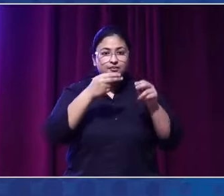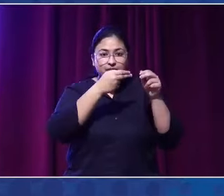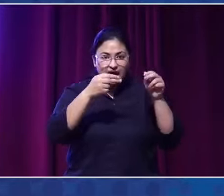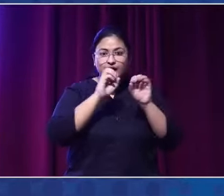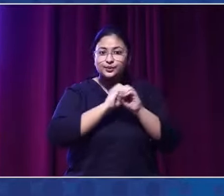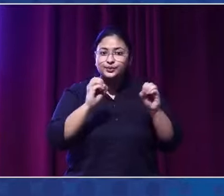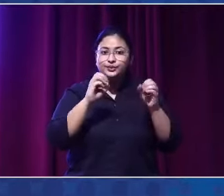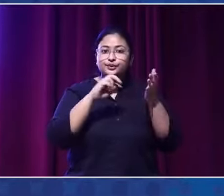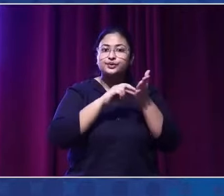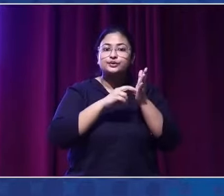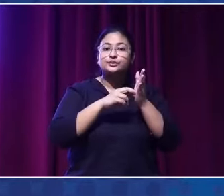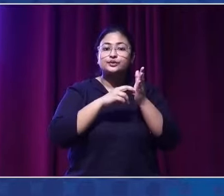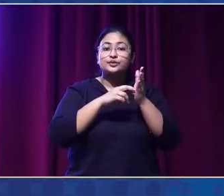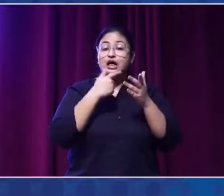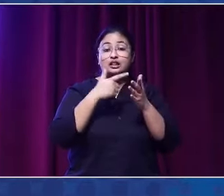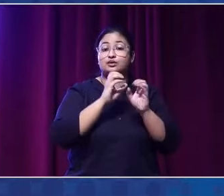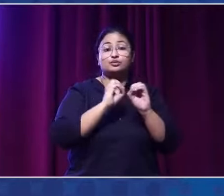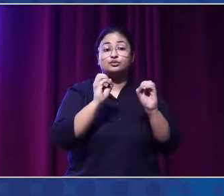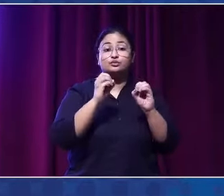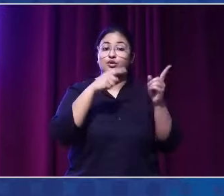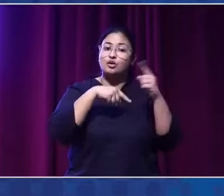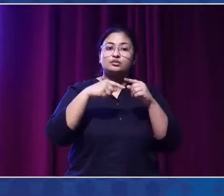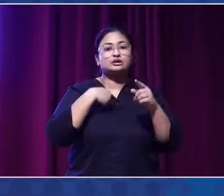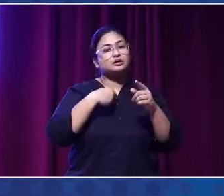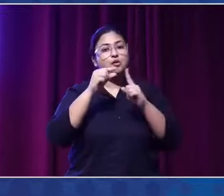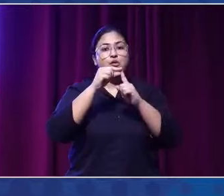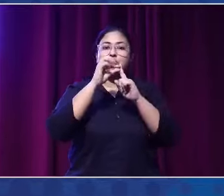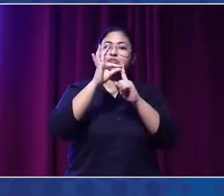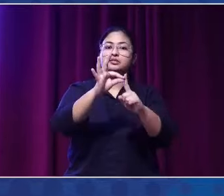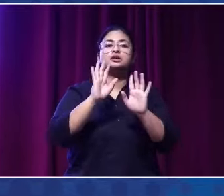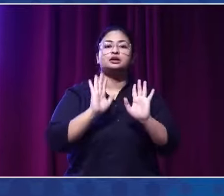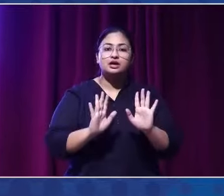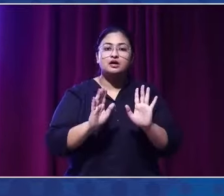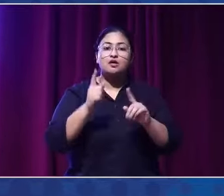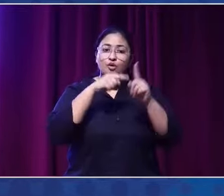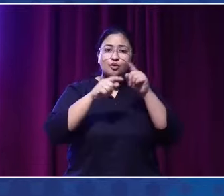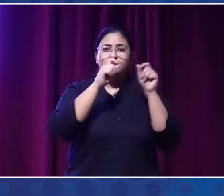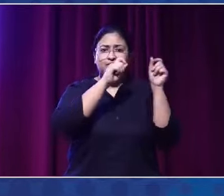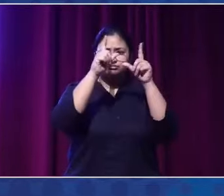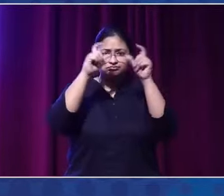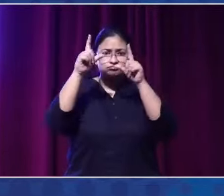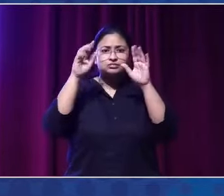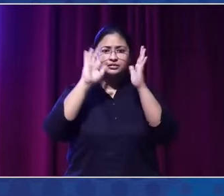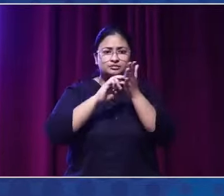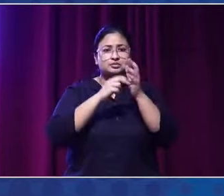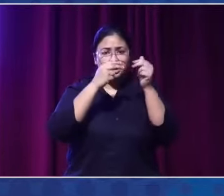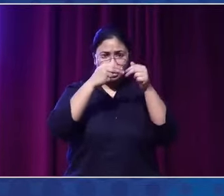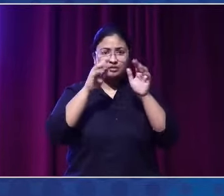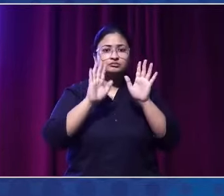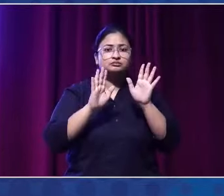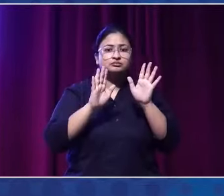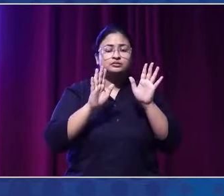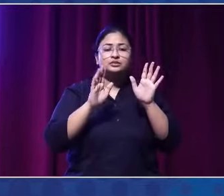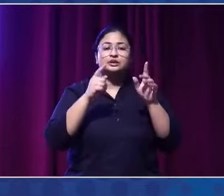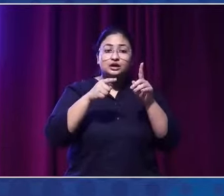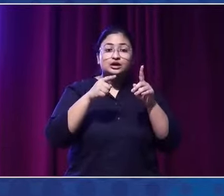ऑल ओवर द कंट्री नॉट अलाउड एंड दिस इज बिकम ए परमानेंट थिंग नाउ नॉट ओनली ड्यूरिंग इलेक्शंस दिस इज बिकम ऑल्सो परहैप्स ऑलवेज